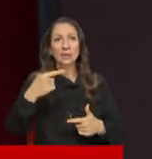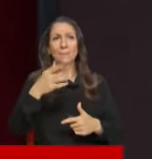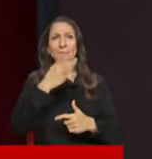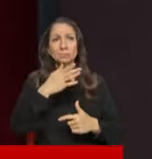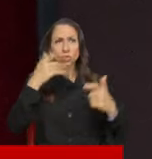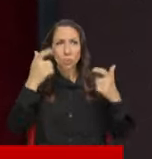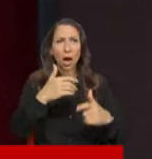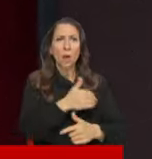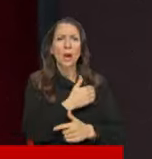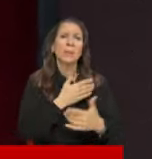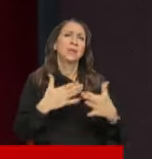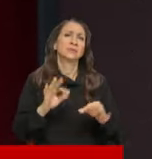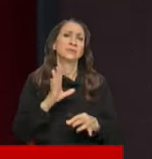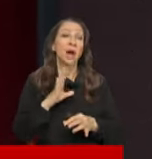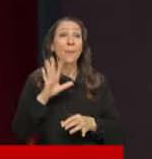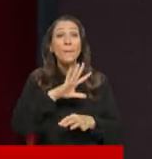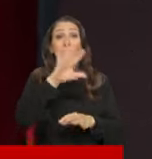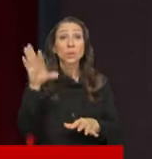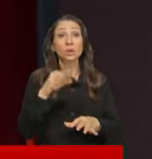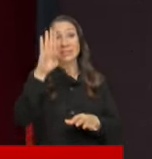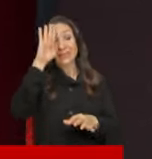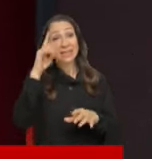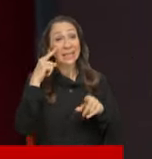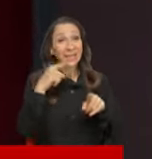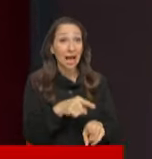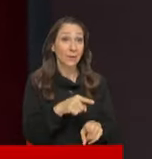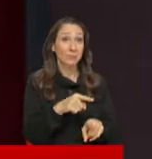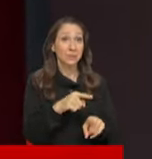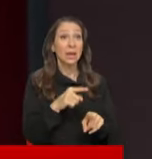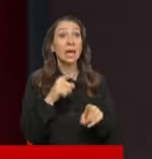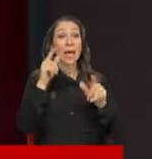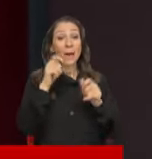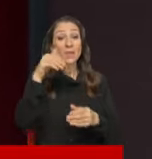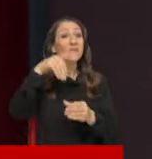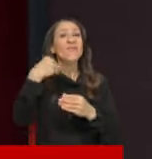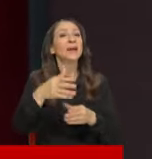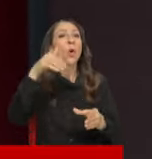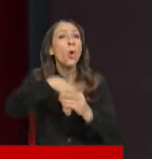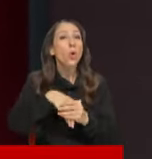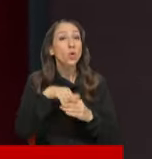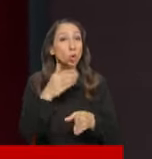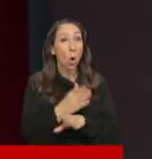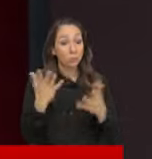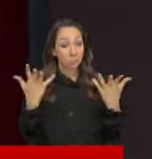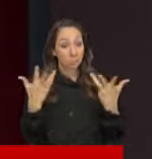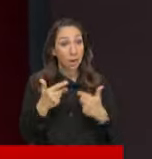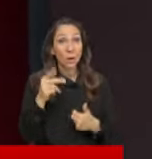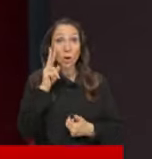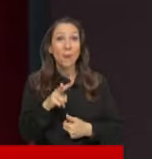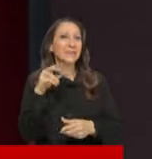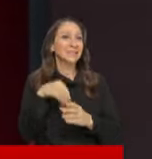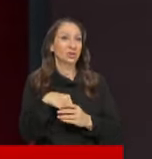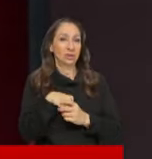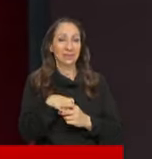Bilişim sorumluları avukatlarımız var ama bütün istanbulluların takip etmesi kullandıkları oyları doğru sayılıp sayılmadığı görmesi